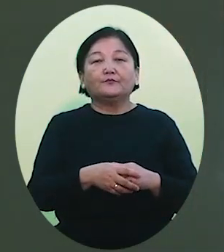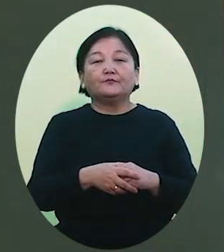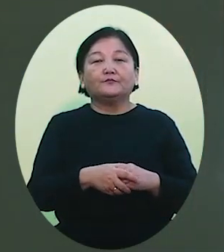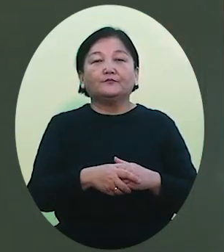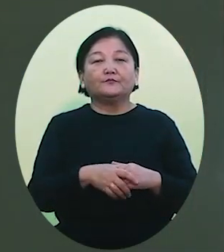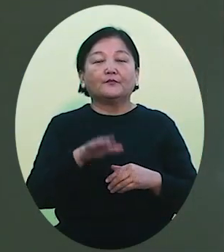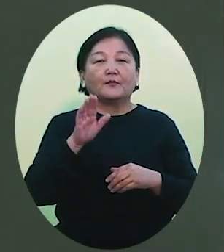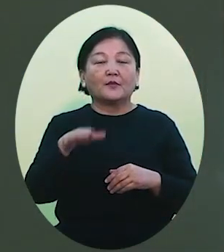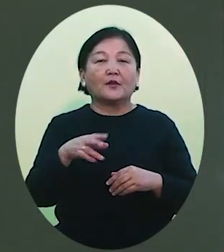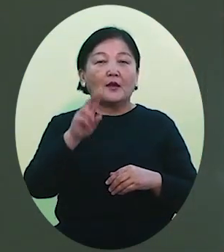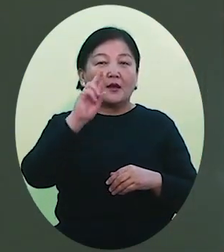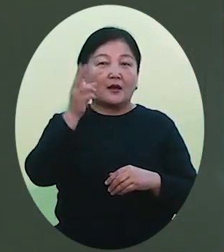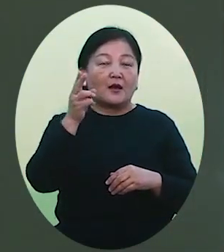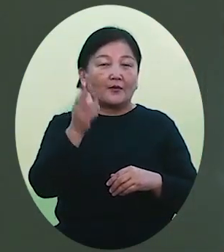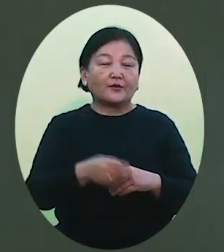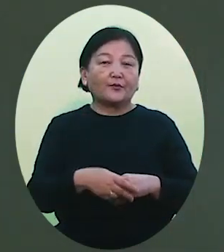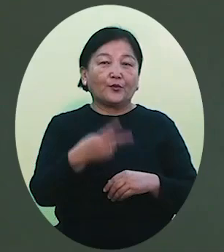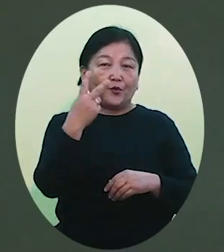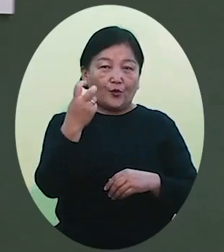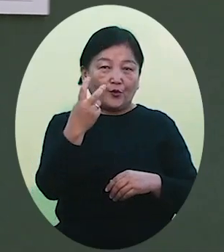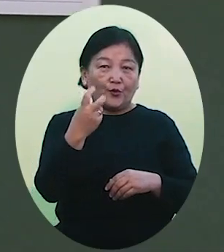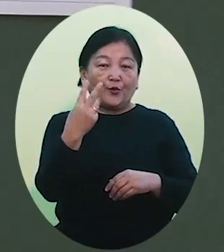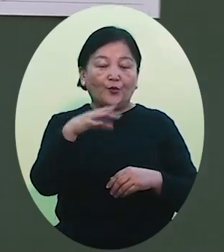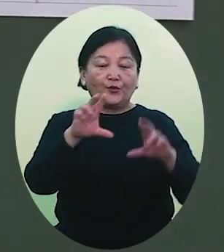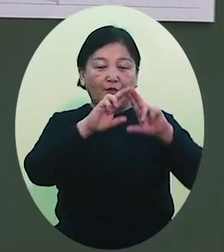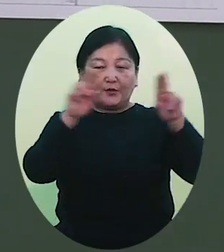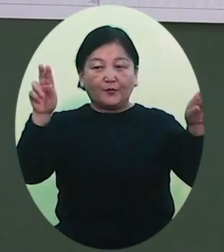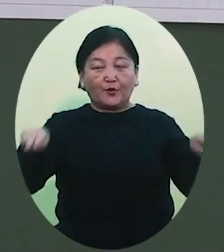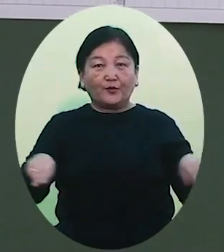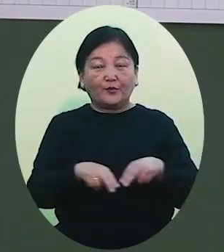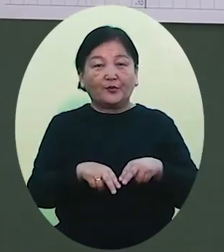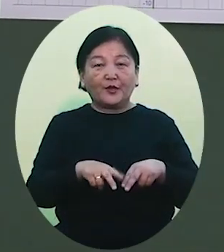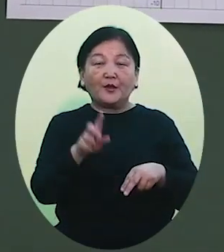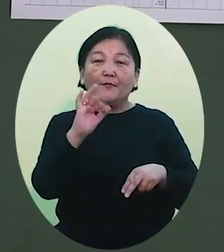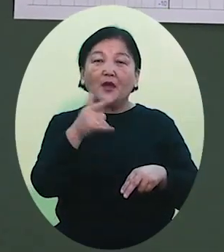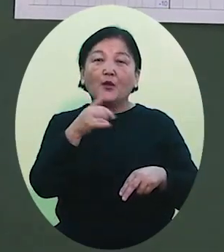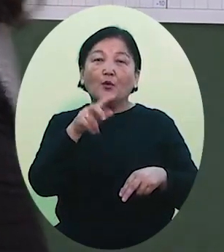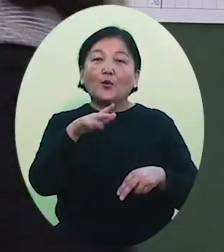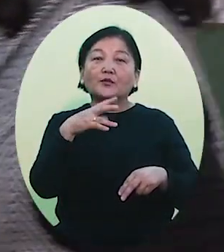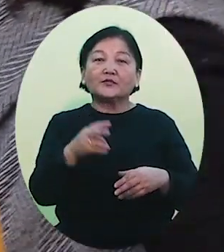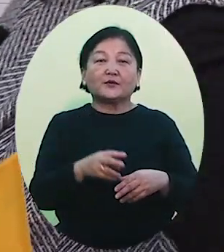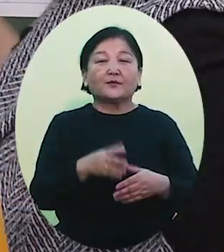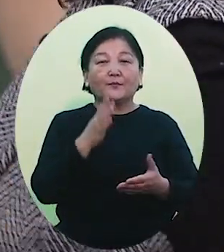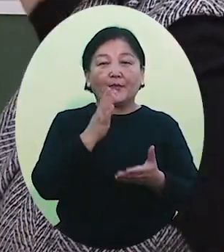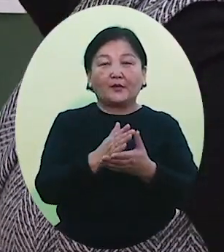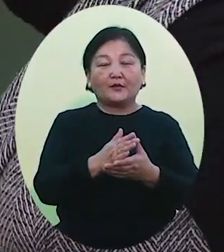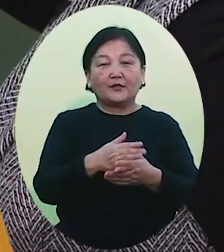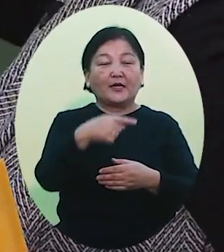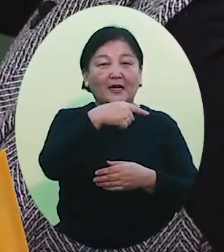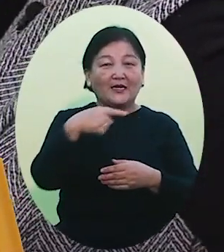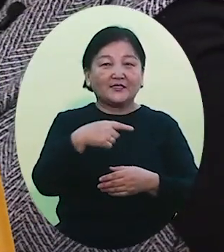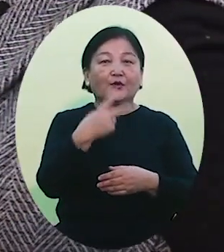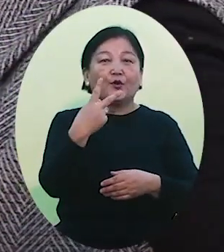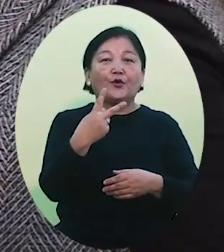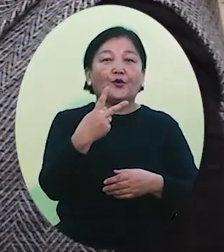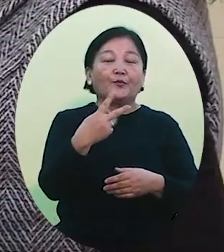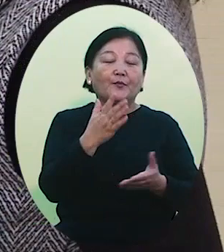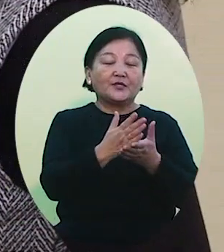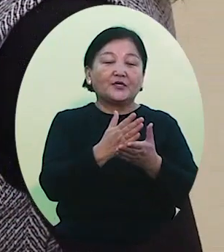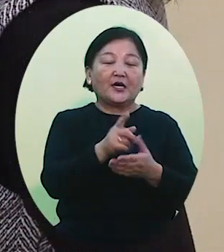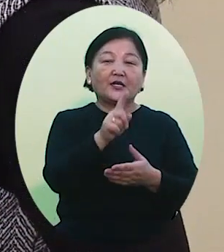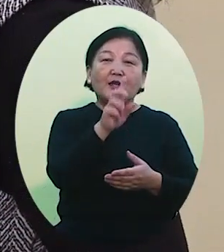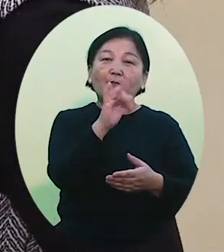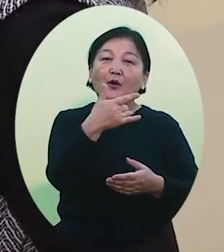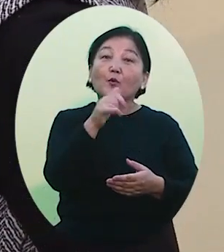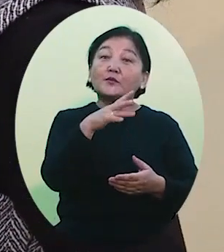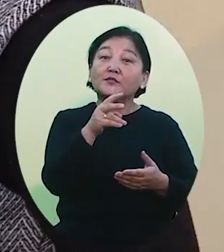байгаа үед энд байгуулсан. Энд k коэффициент 2-той тэнцүү байгаа үед би энэ координатын явтгаар байгуулсан. Энд k тэнцүү хас